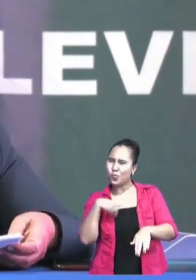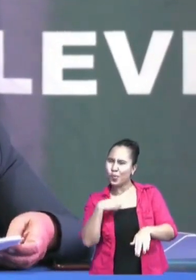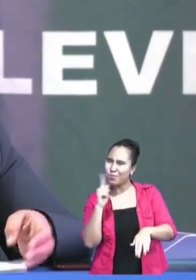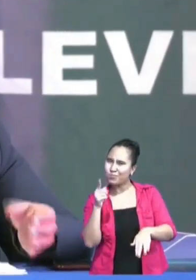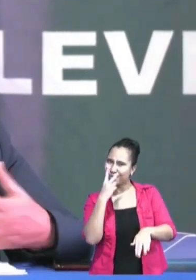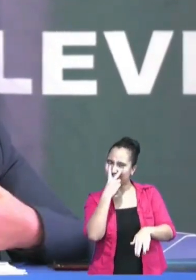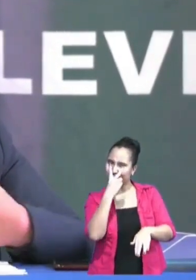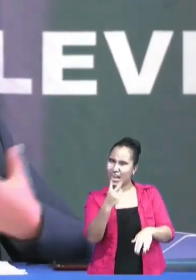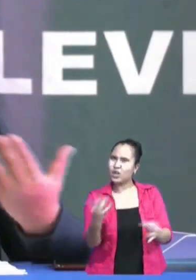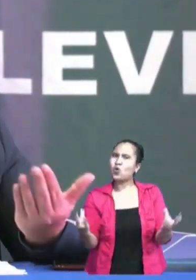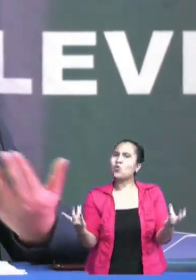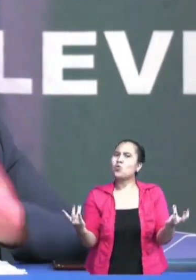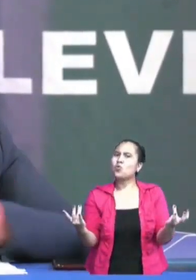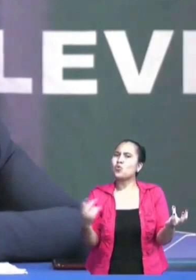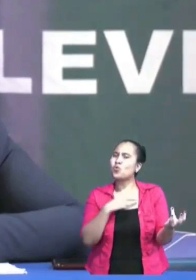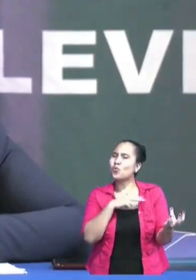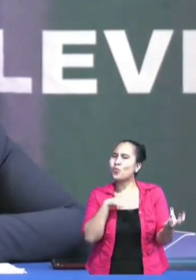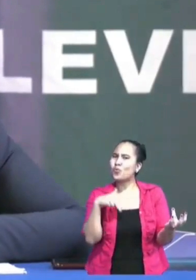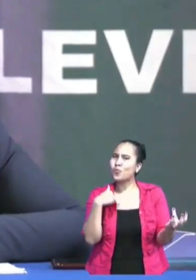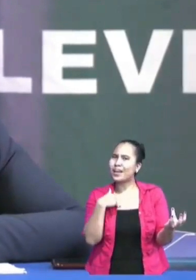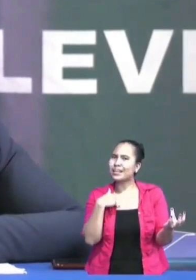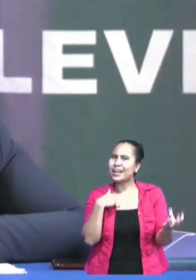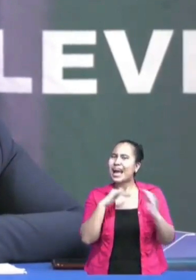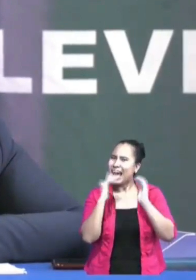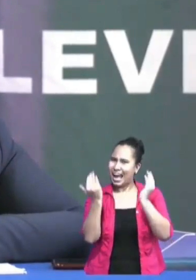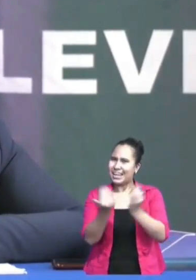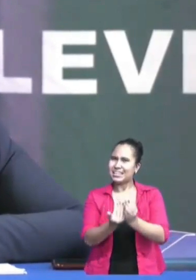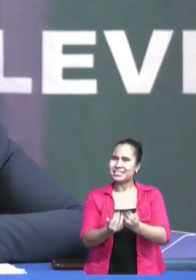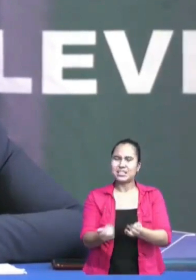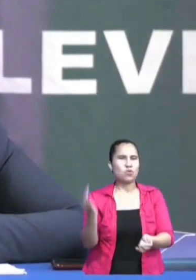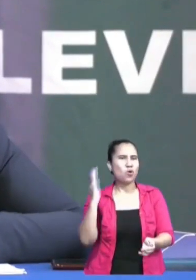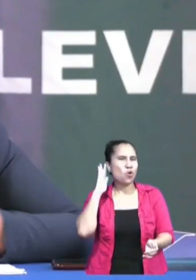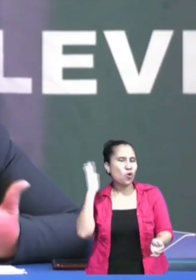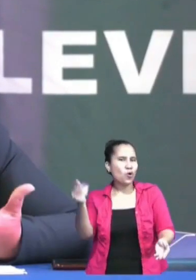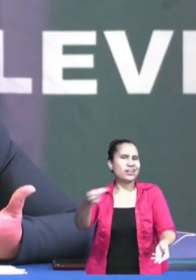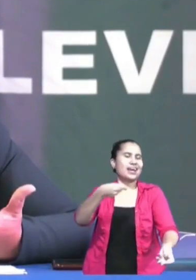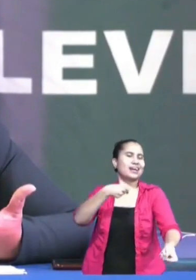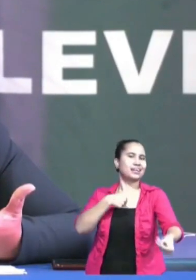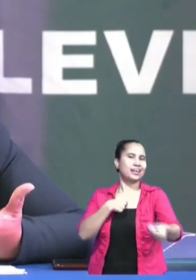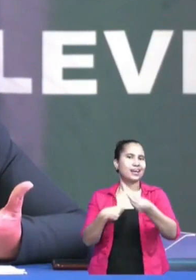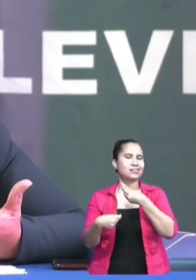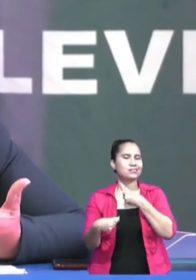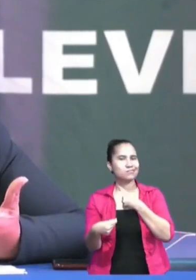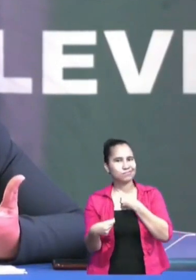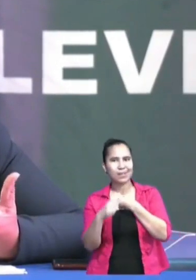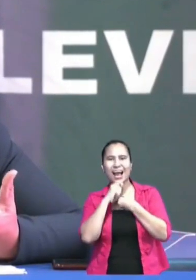we vanuit alles wat we aangeboden krijgen,